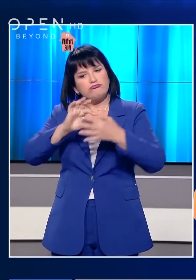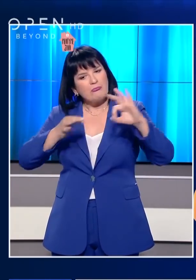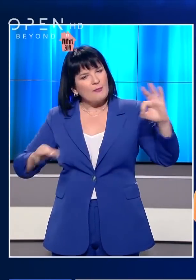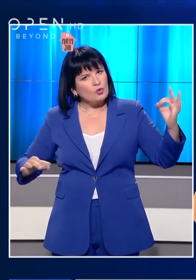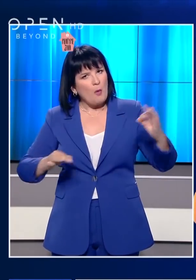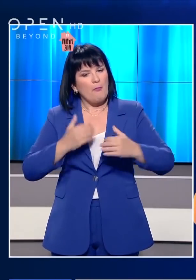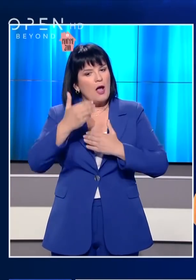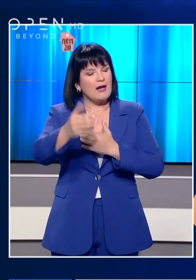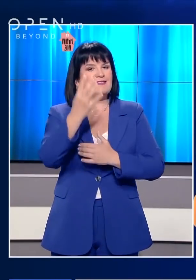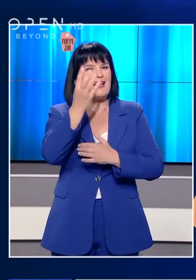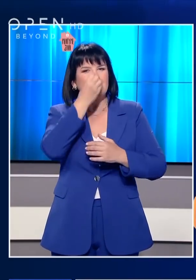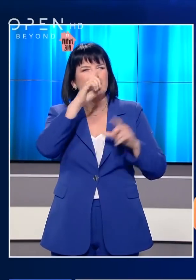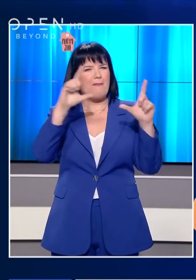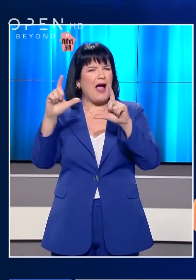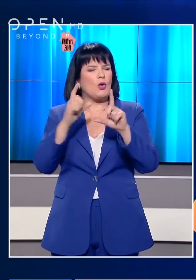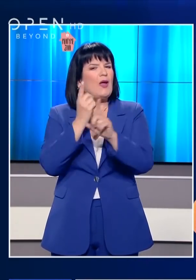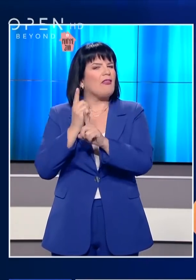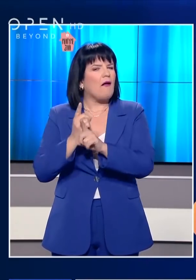Υπότιτλοι AUTHORWAVE